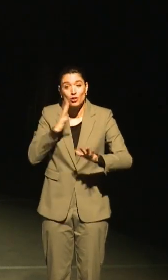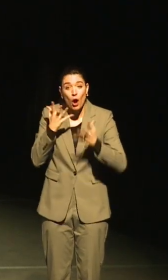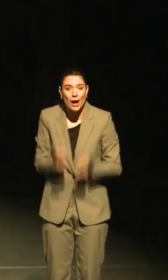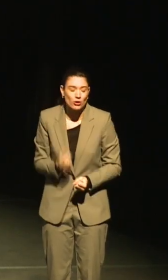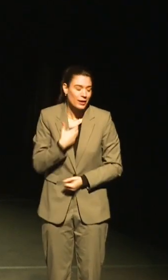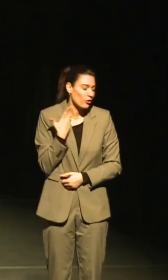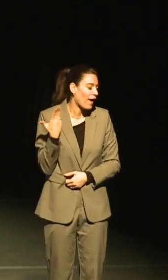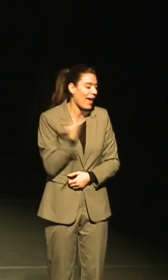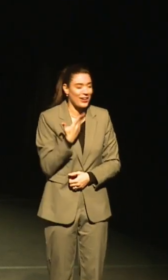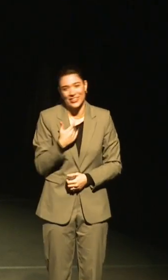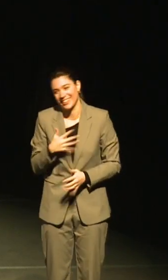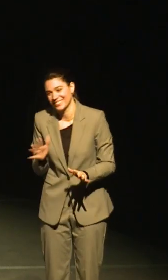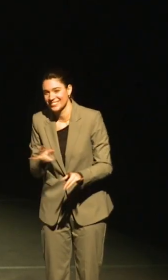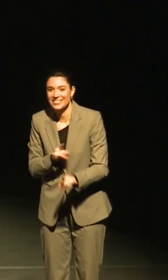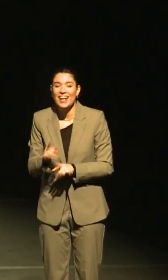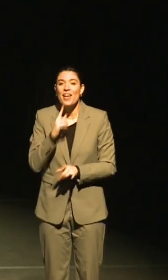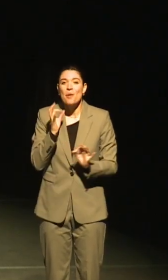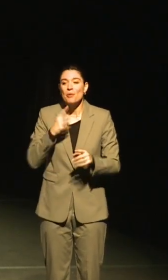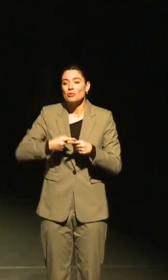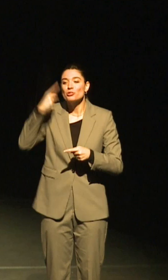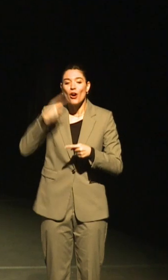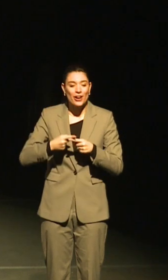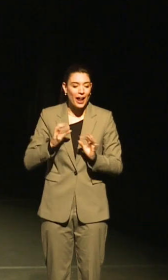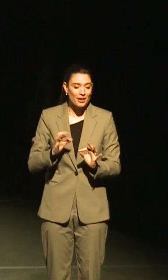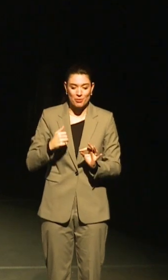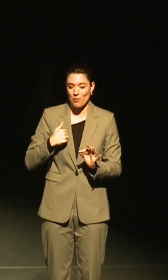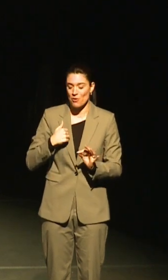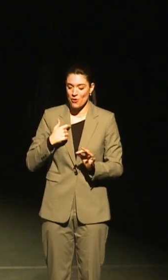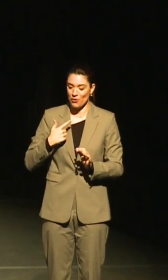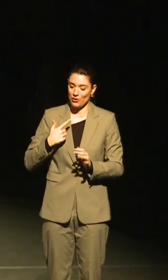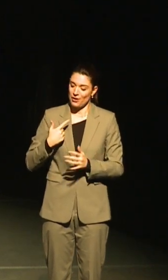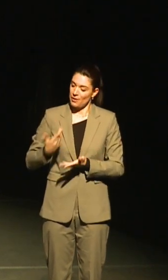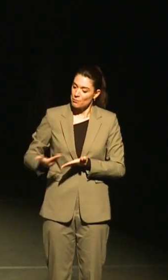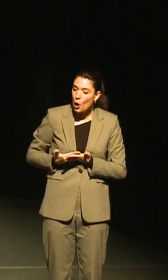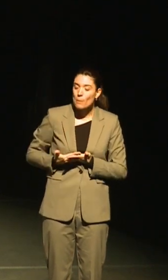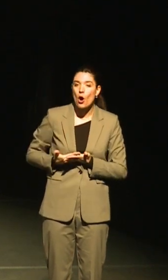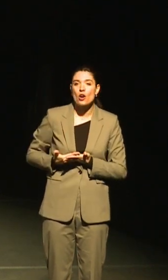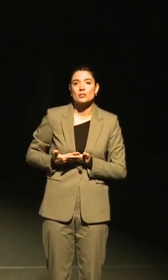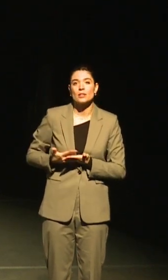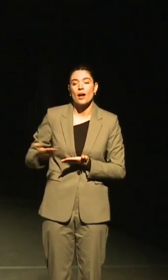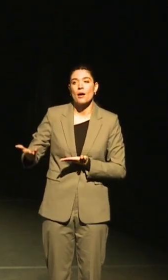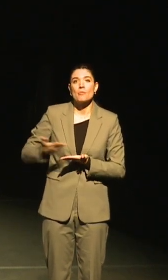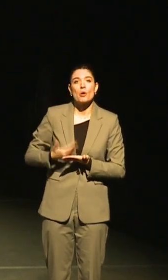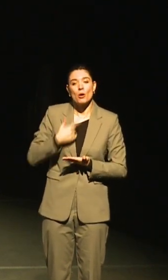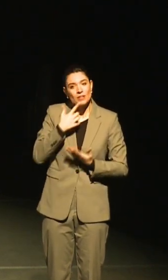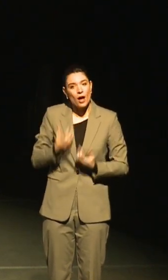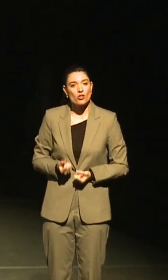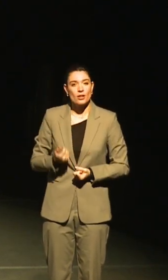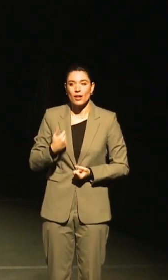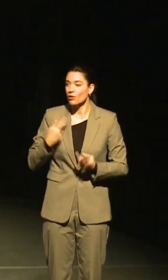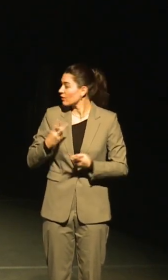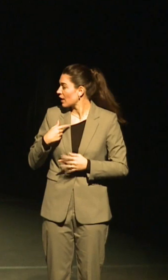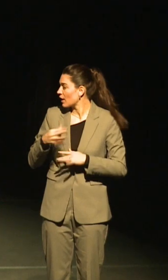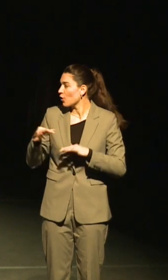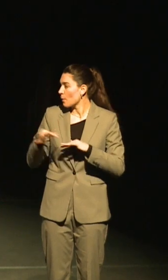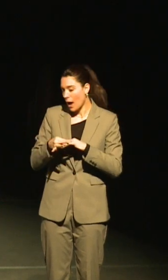nella giornata che mi porta a capire il valore di quello che il privilegio di fare è il mio marito